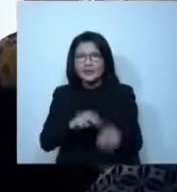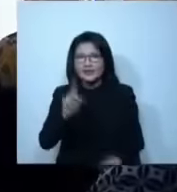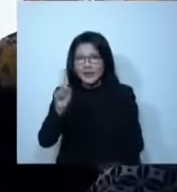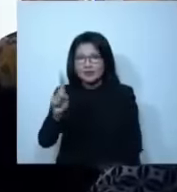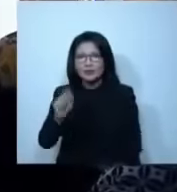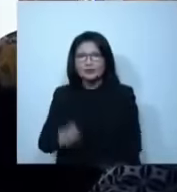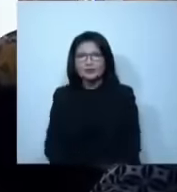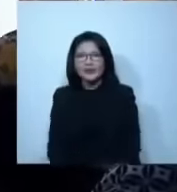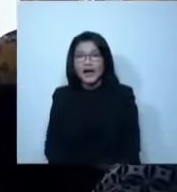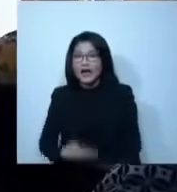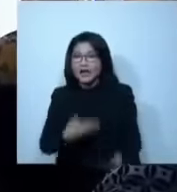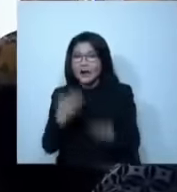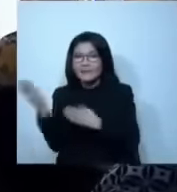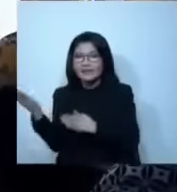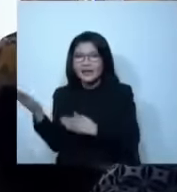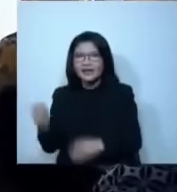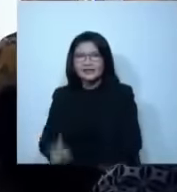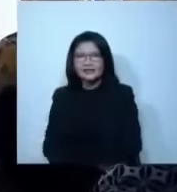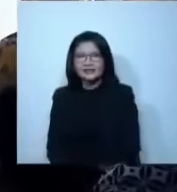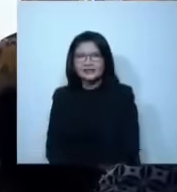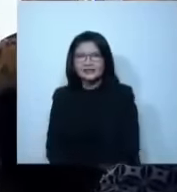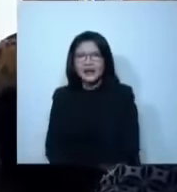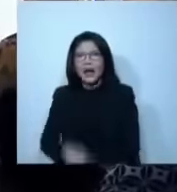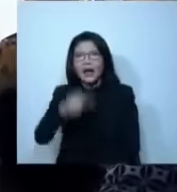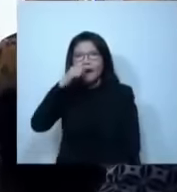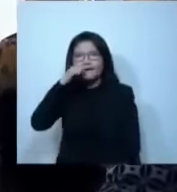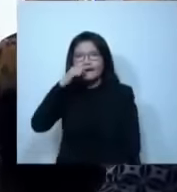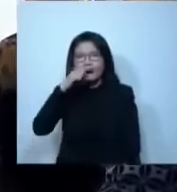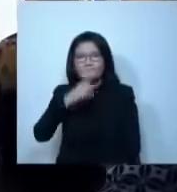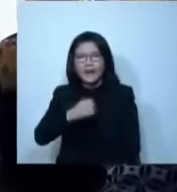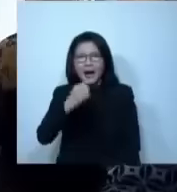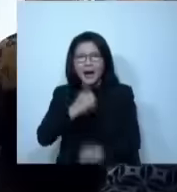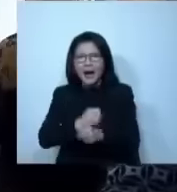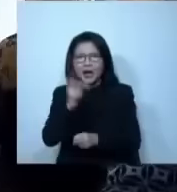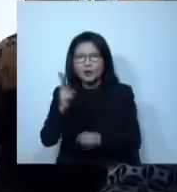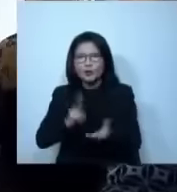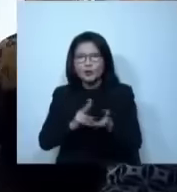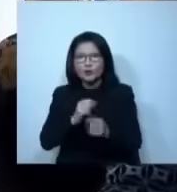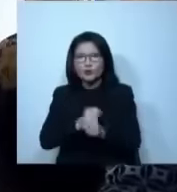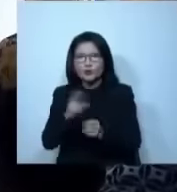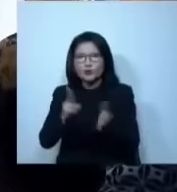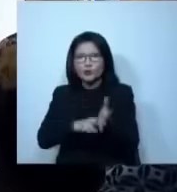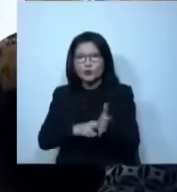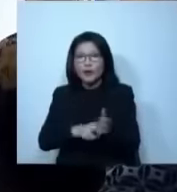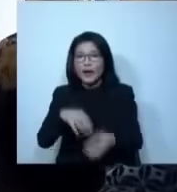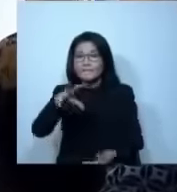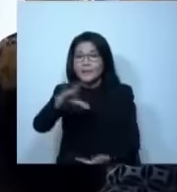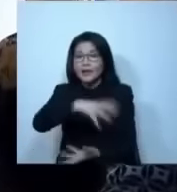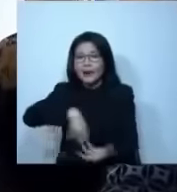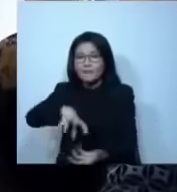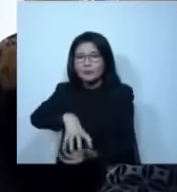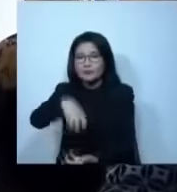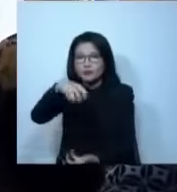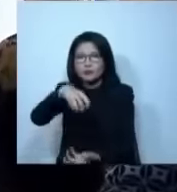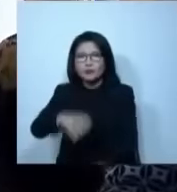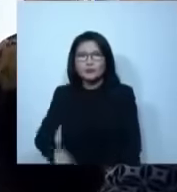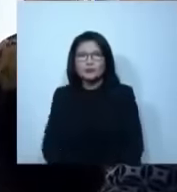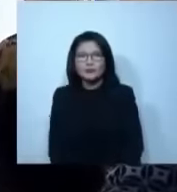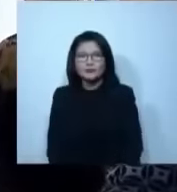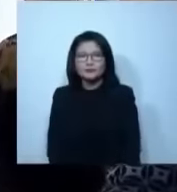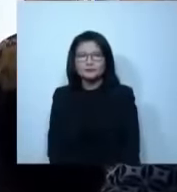1. Kami persilakan kepada panelis Bapak Gun-Gun Herianto untuk mengambil subtema di Fishball. Kami persilakan